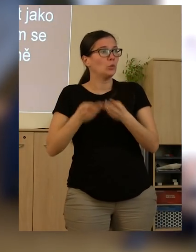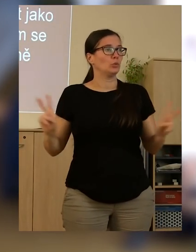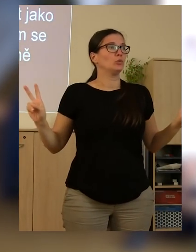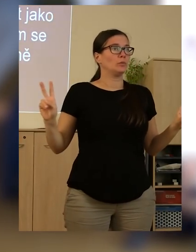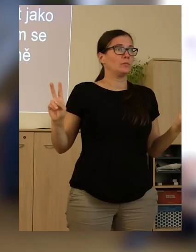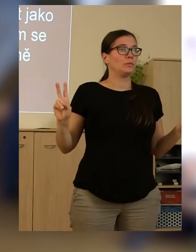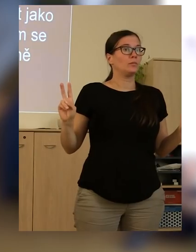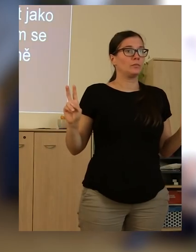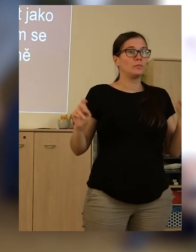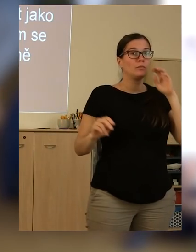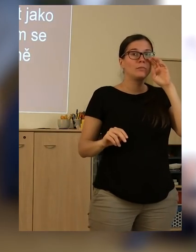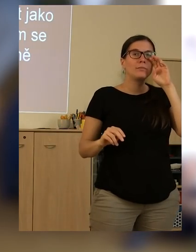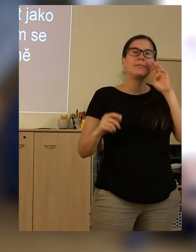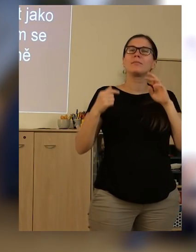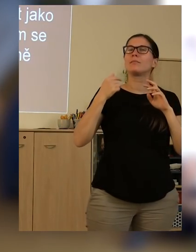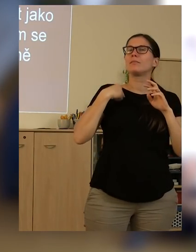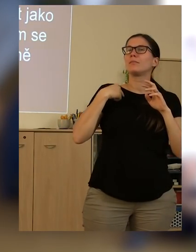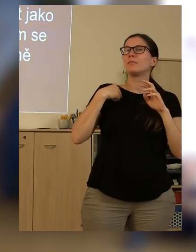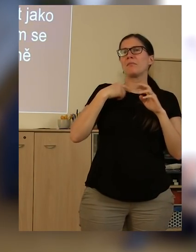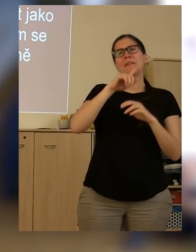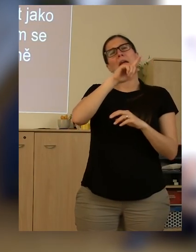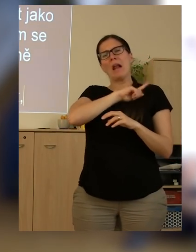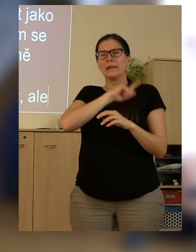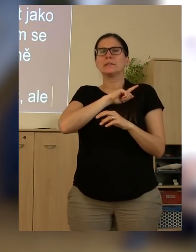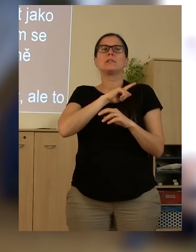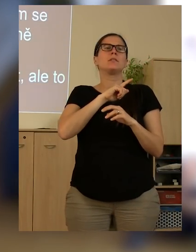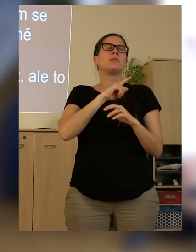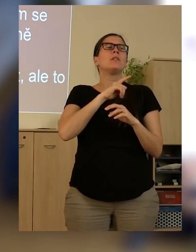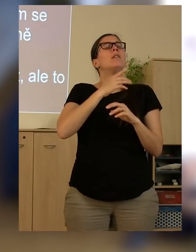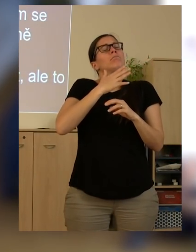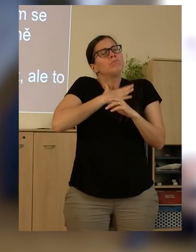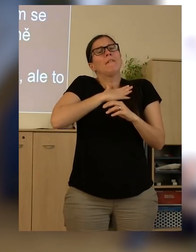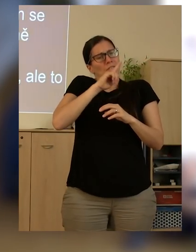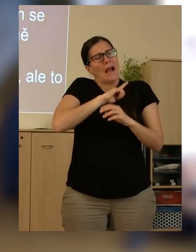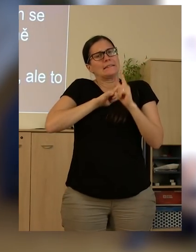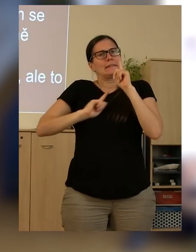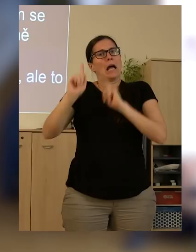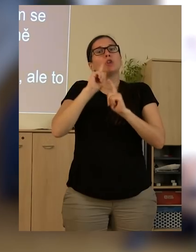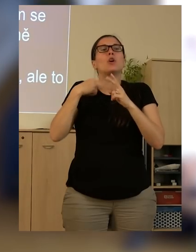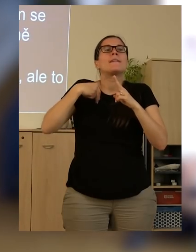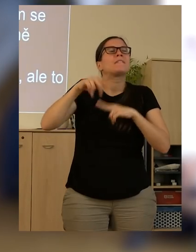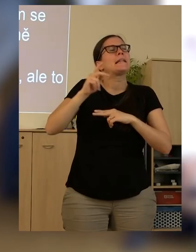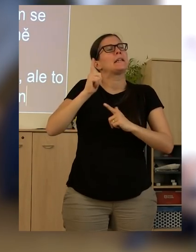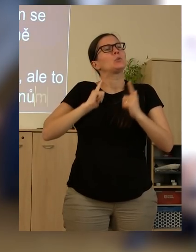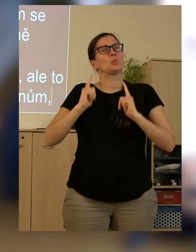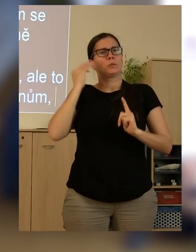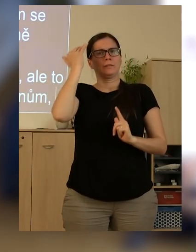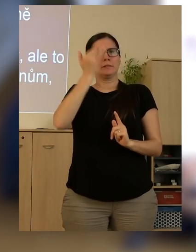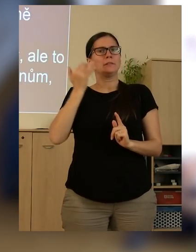Já osobně dávám přednost, ale to je velmi osobní, co teď říkám, snů, což je velmi